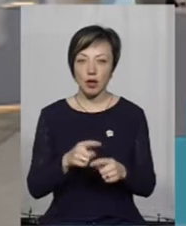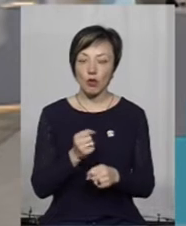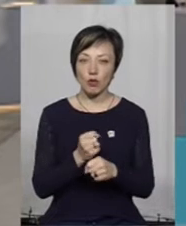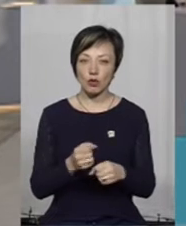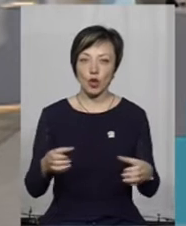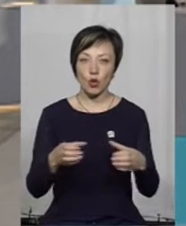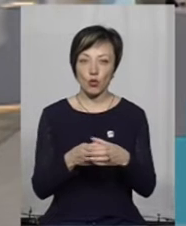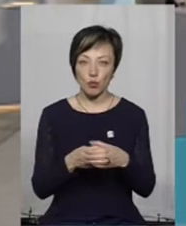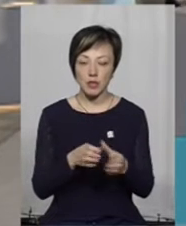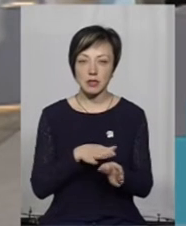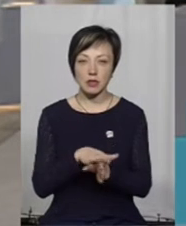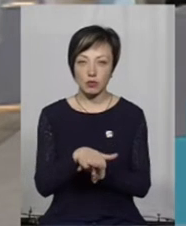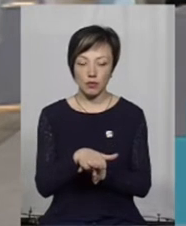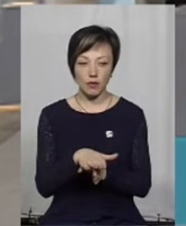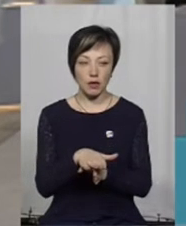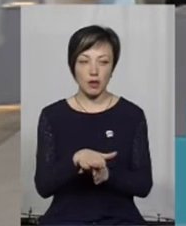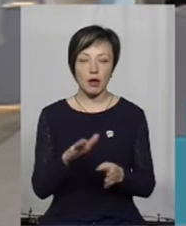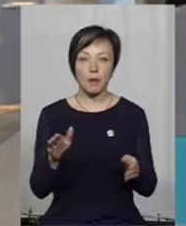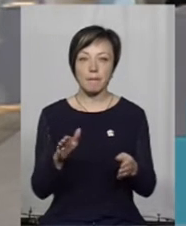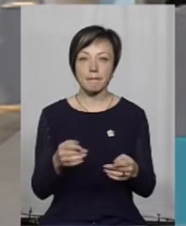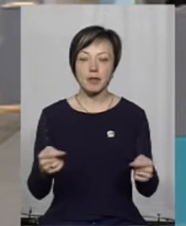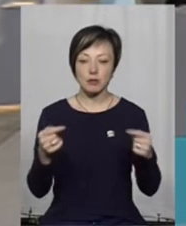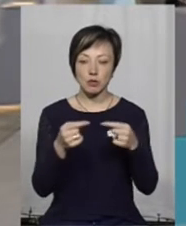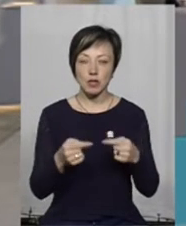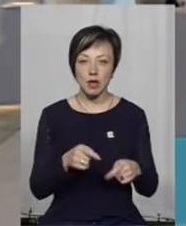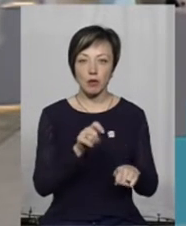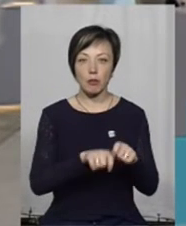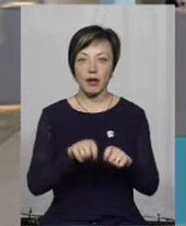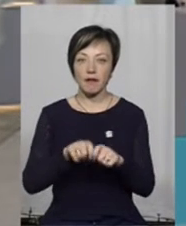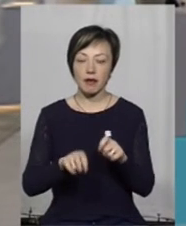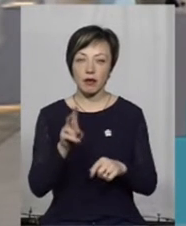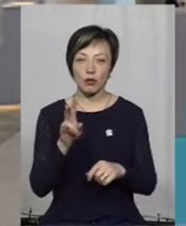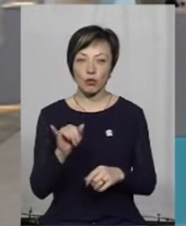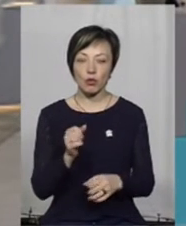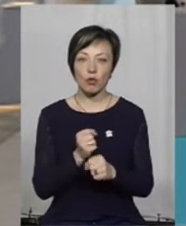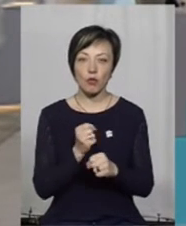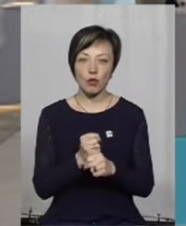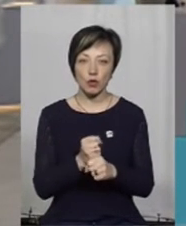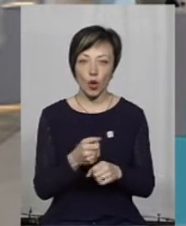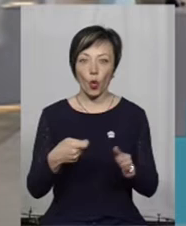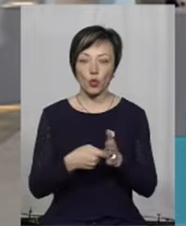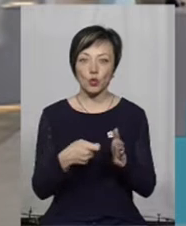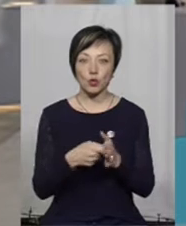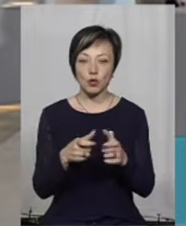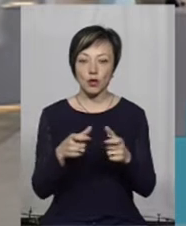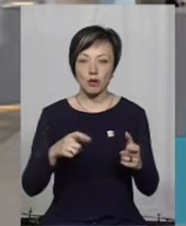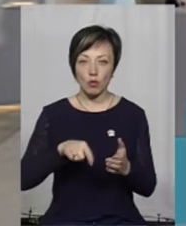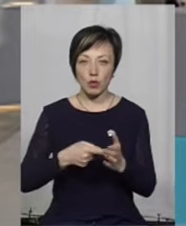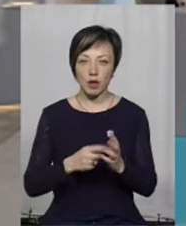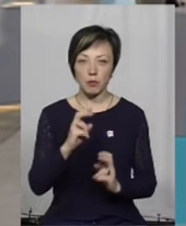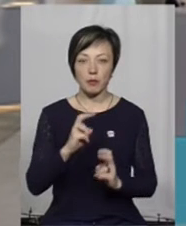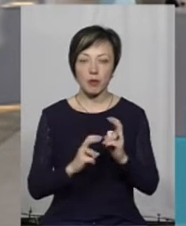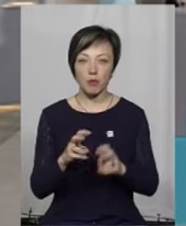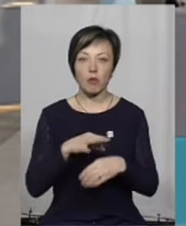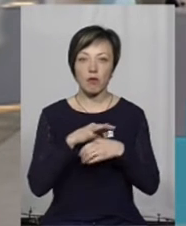робоча група, вона здійснила безпосередньо перевірку роботи кондукторів комунального підприємства «Електротранс», ну і